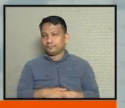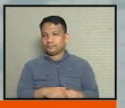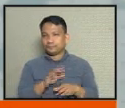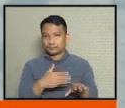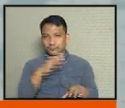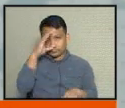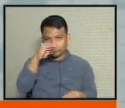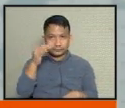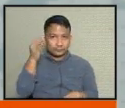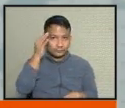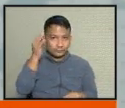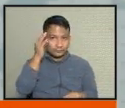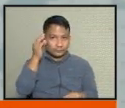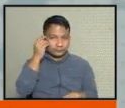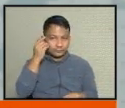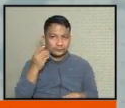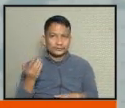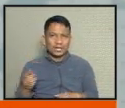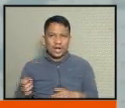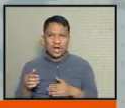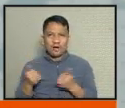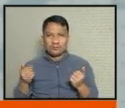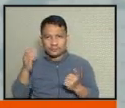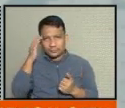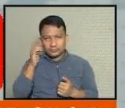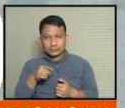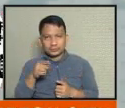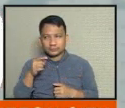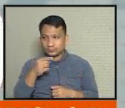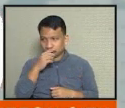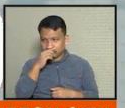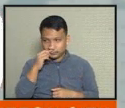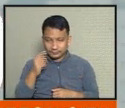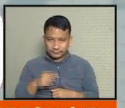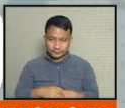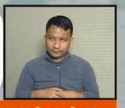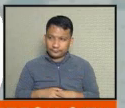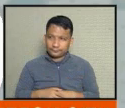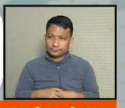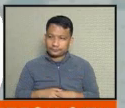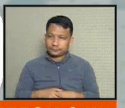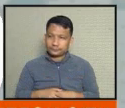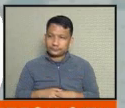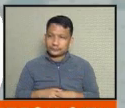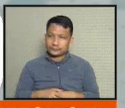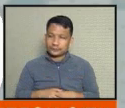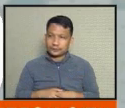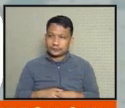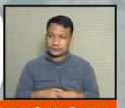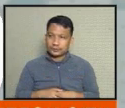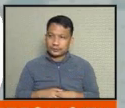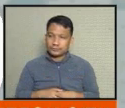kausap niya si Francisco. Opo. Paano po nalaman si Francisco yon? Kasi naka, ano yun eh,